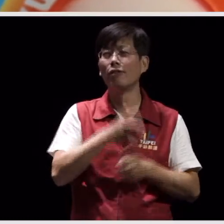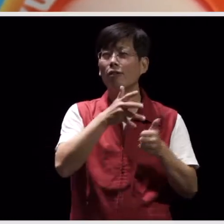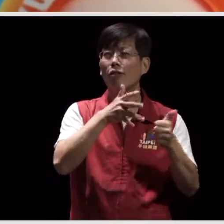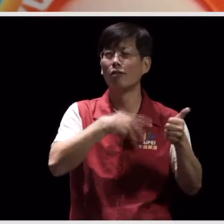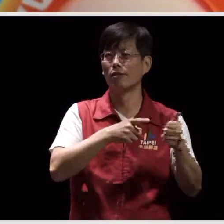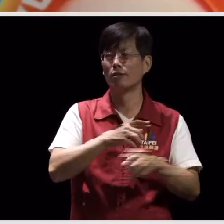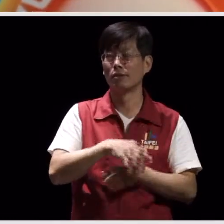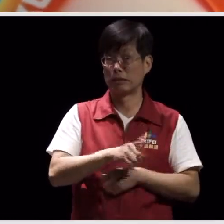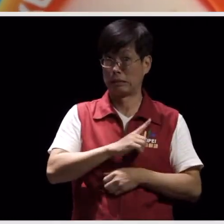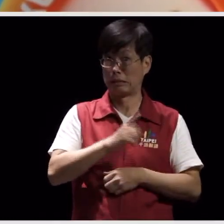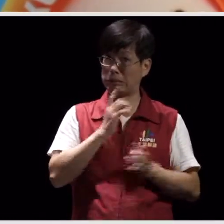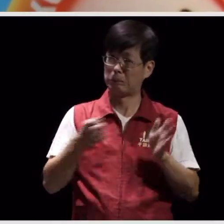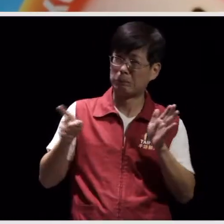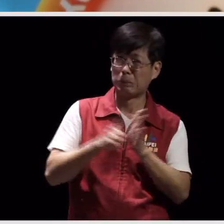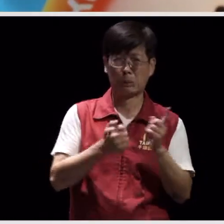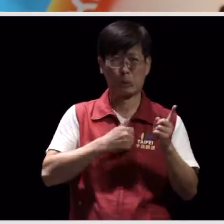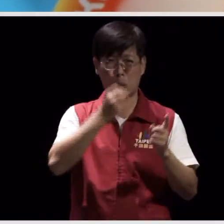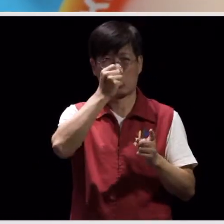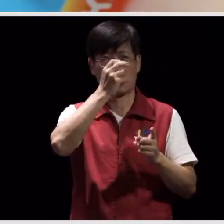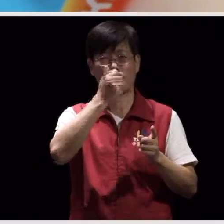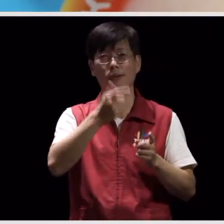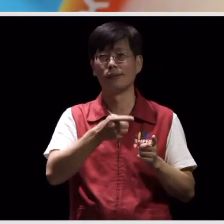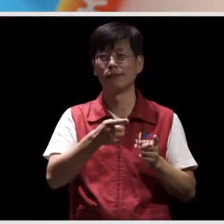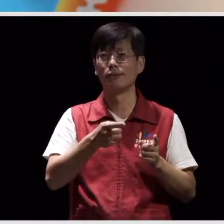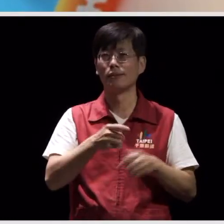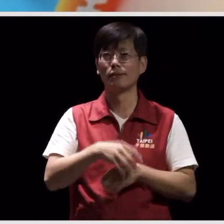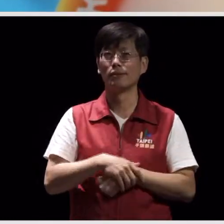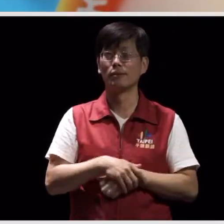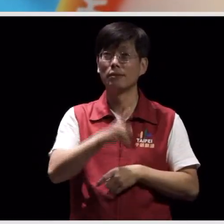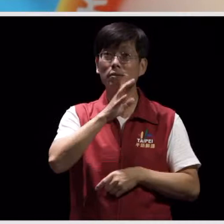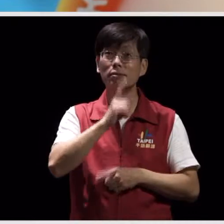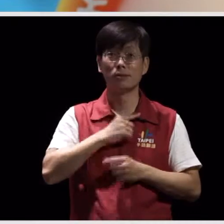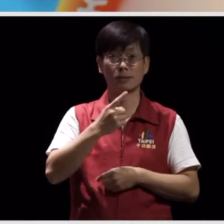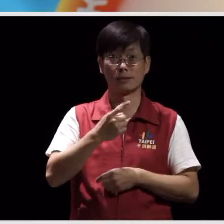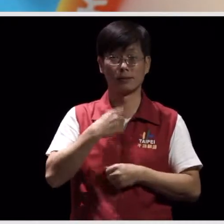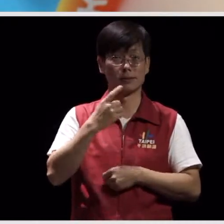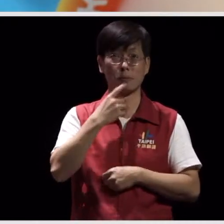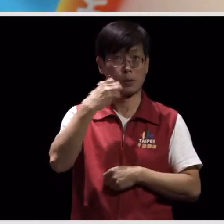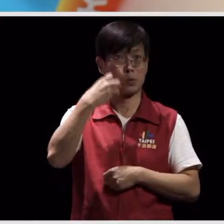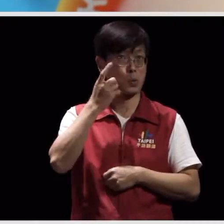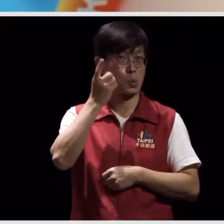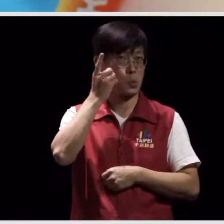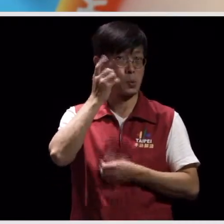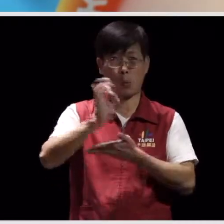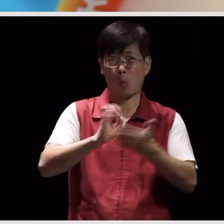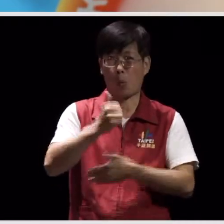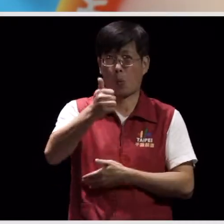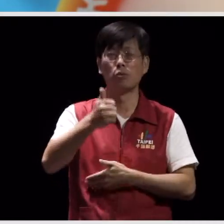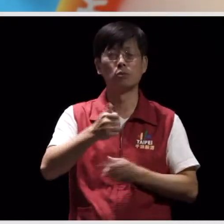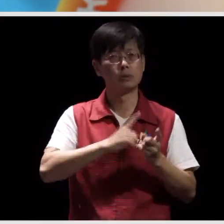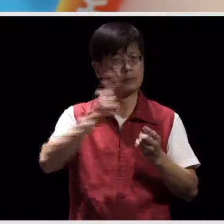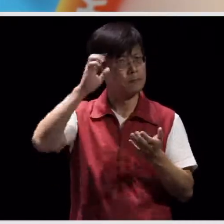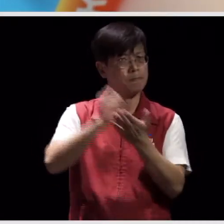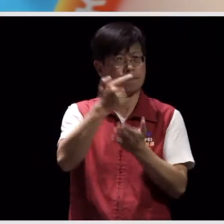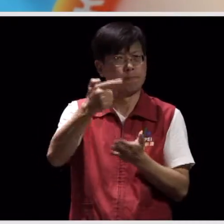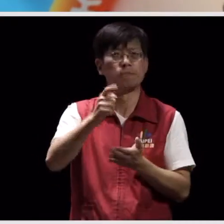哎，你这么一生这么传奇的一生，那时候是他 iPhone 卖最好的时候，就问他说，你人生最有印象是